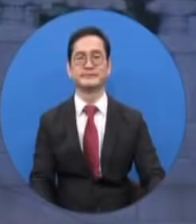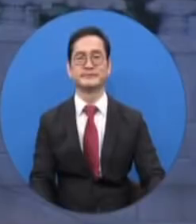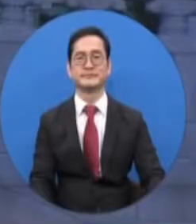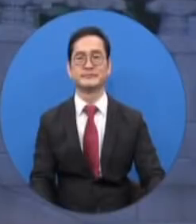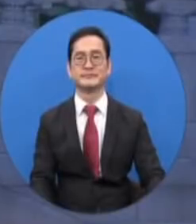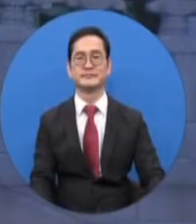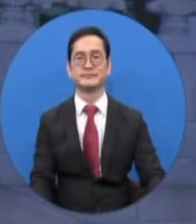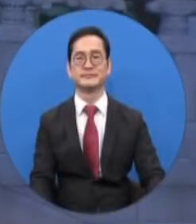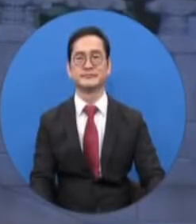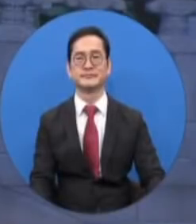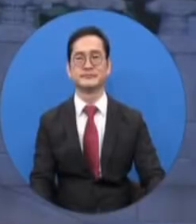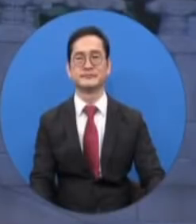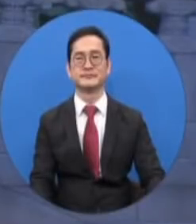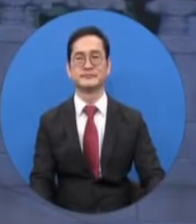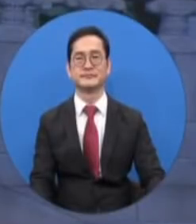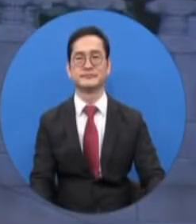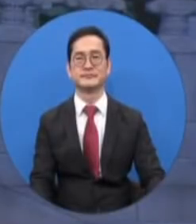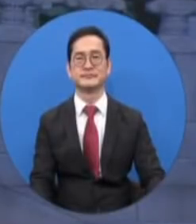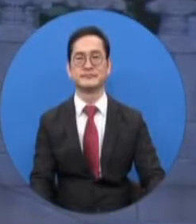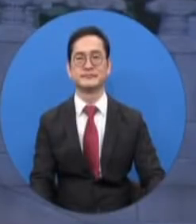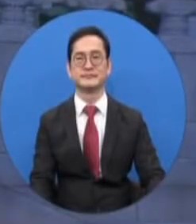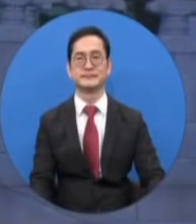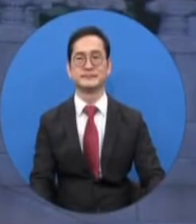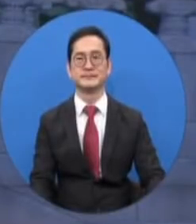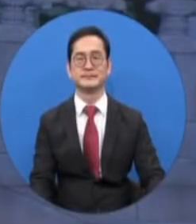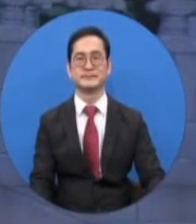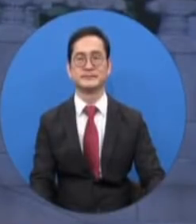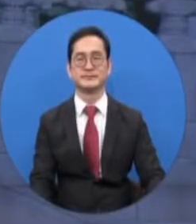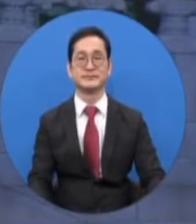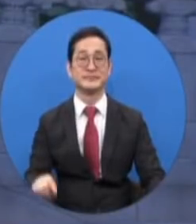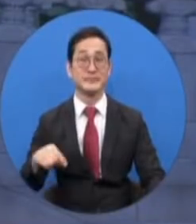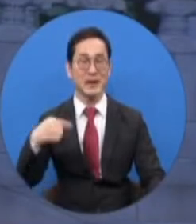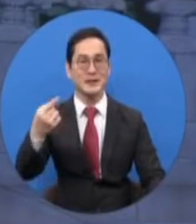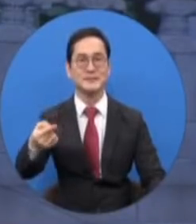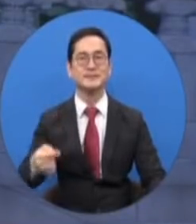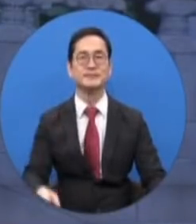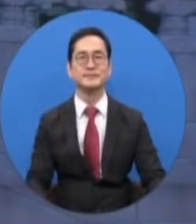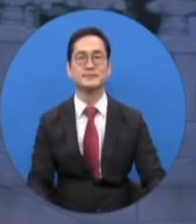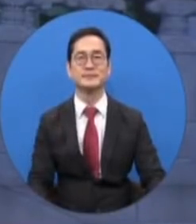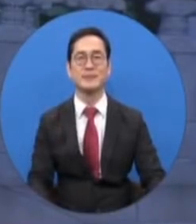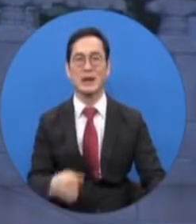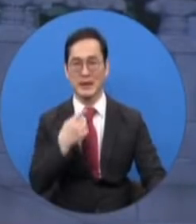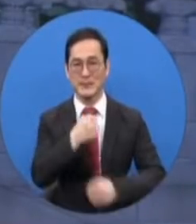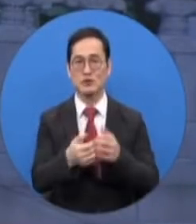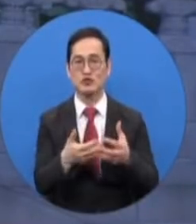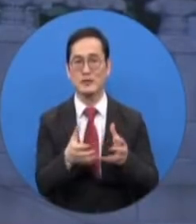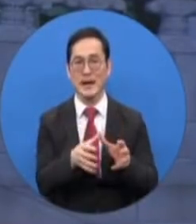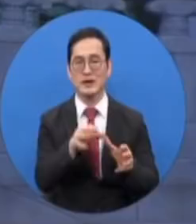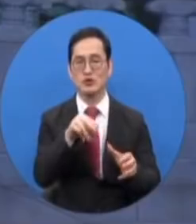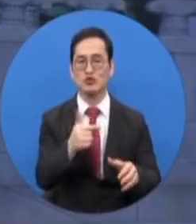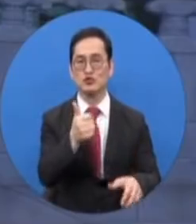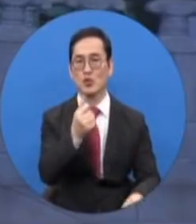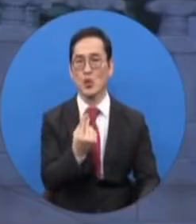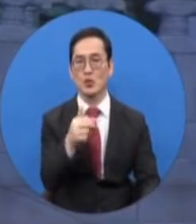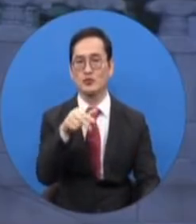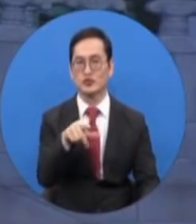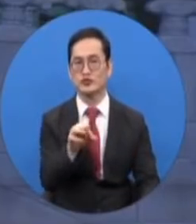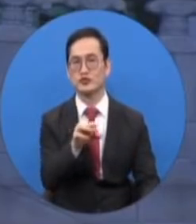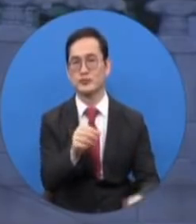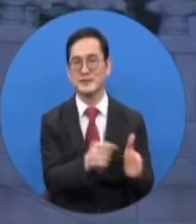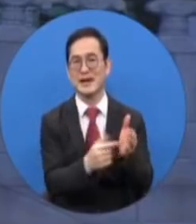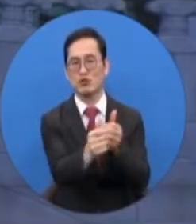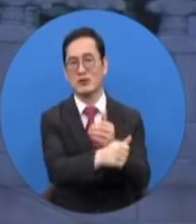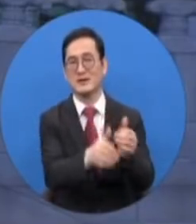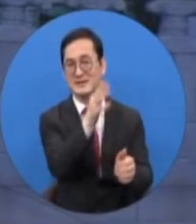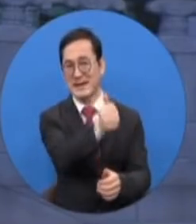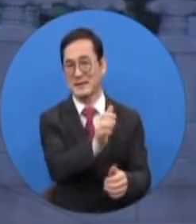이번엔 저희가 준비한 다음 이야기 시작을 하겠습니다. 민주당에서 윤호중 비대위원장 체제가 흔들리고 있습니다.